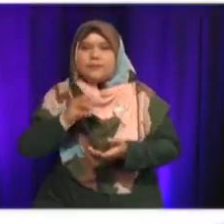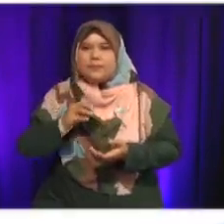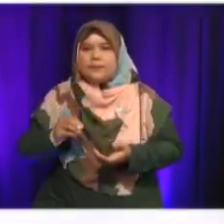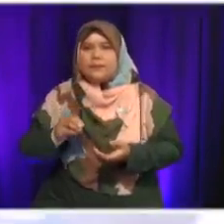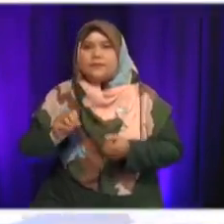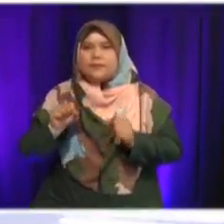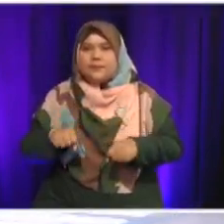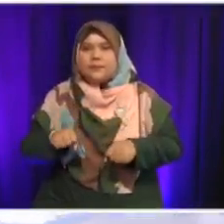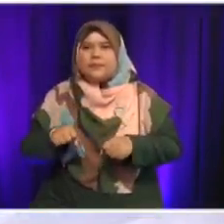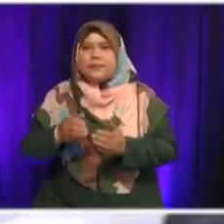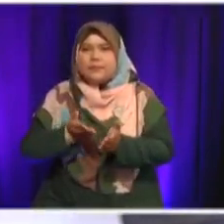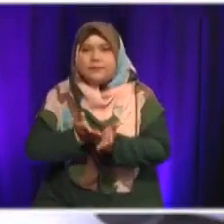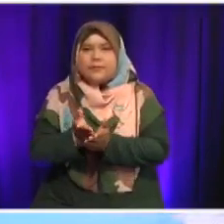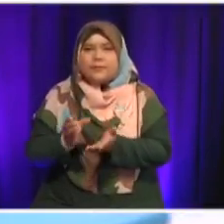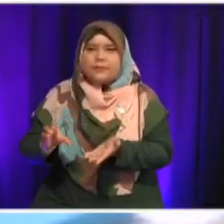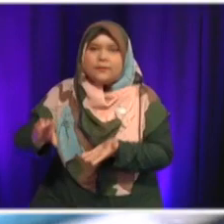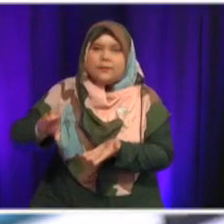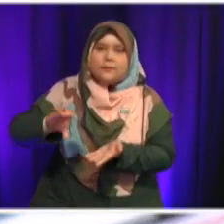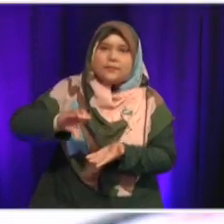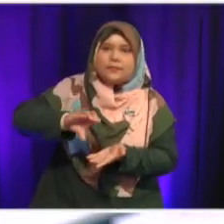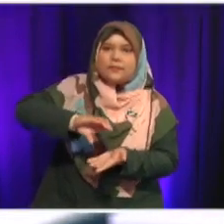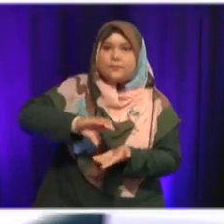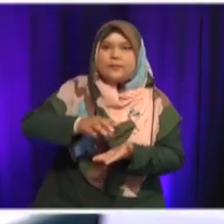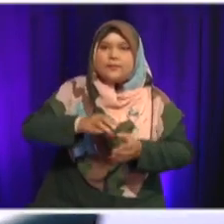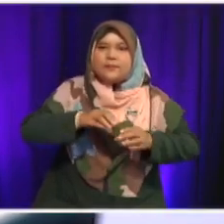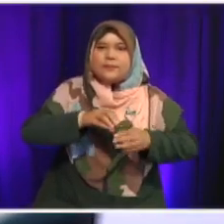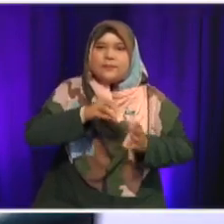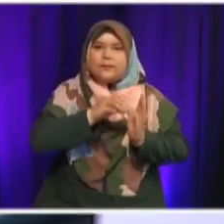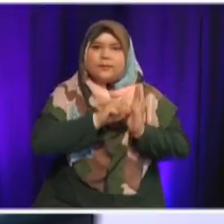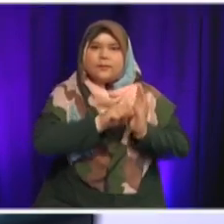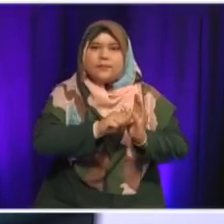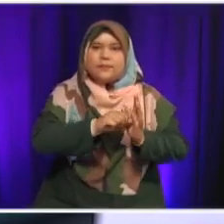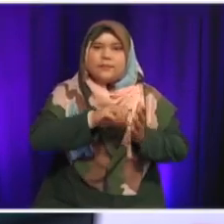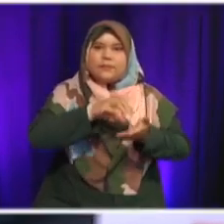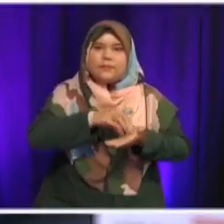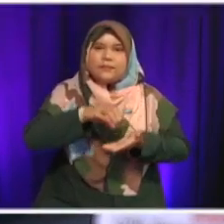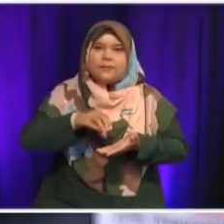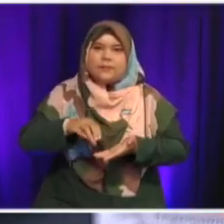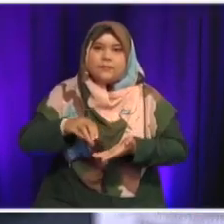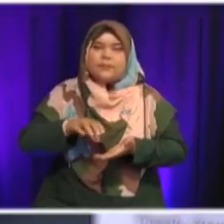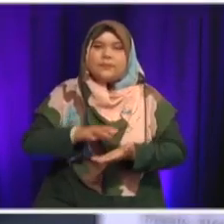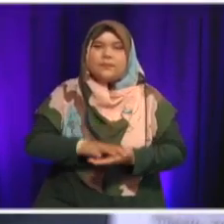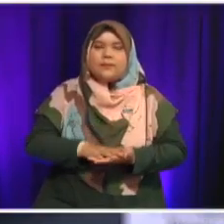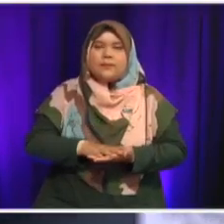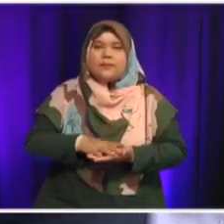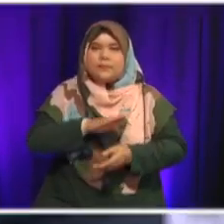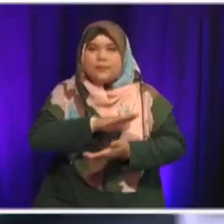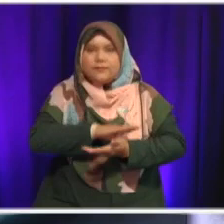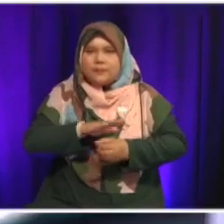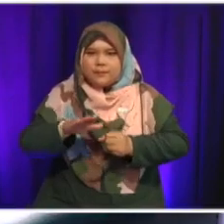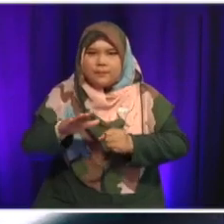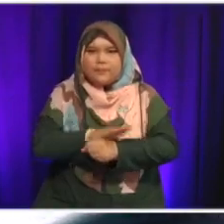terus menuangkan terus ke dalam acuan Oke acuan tersebut